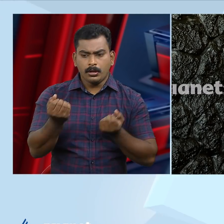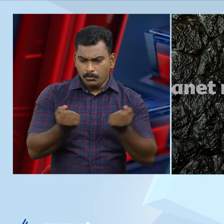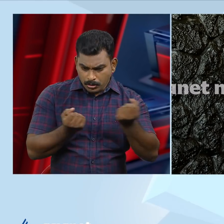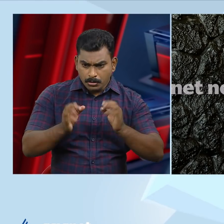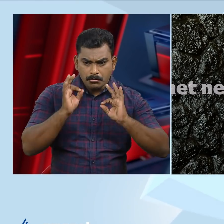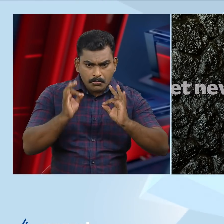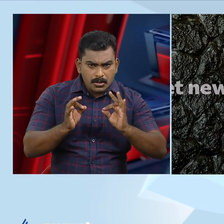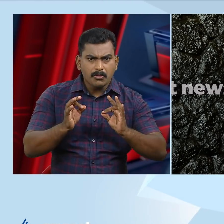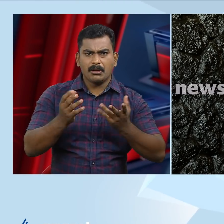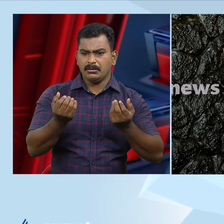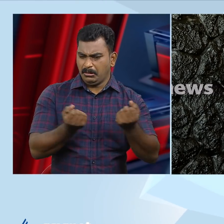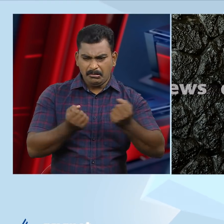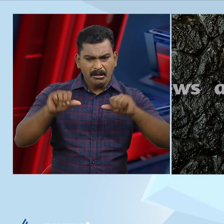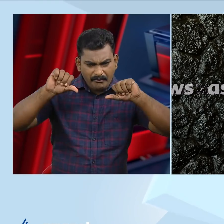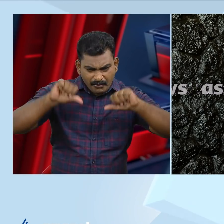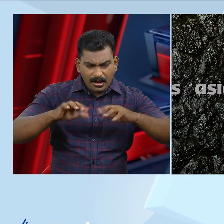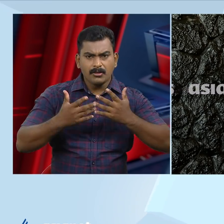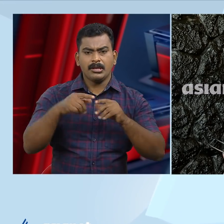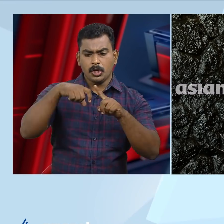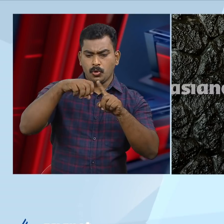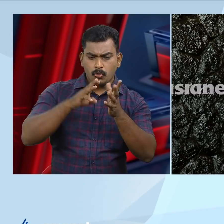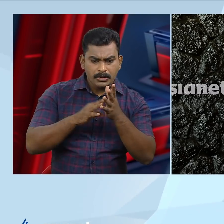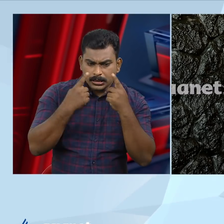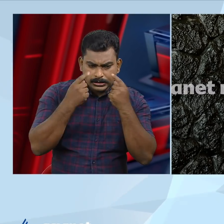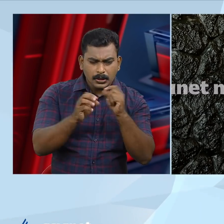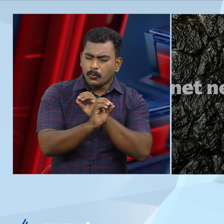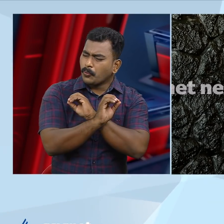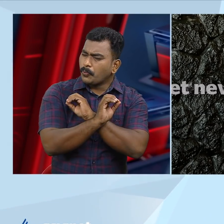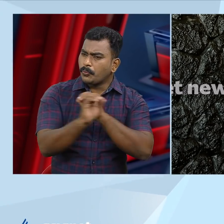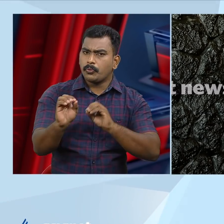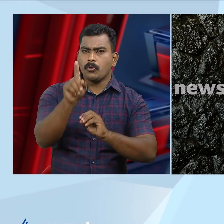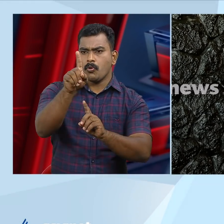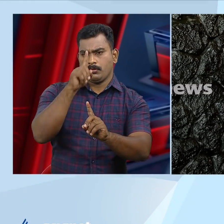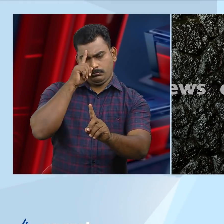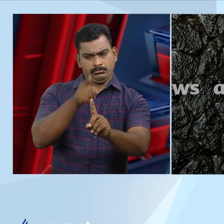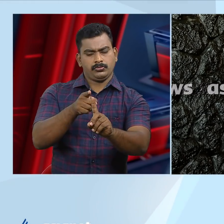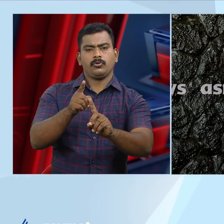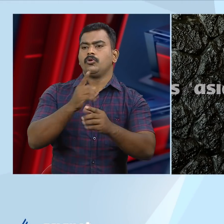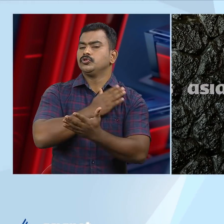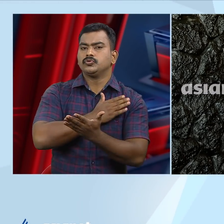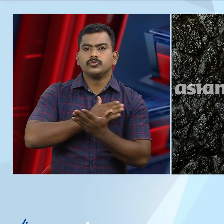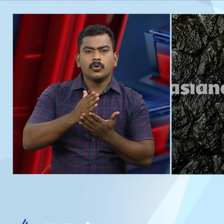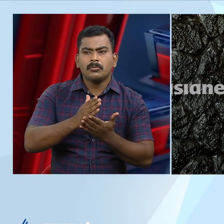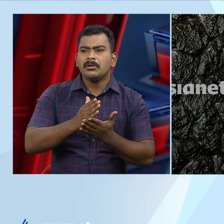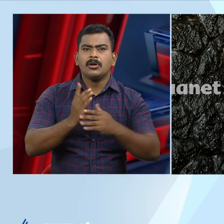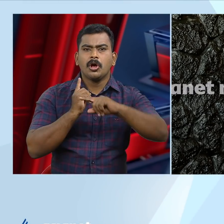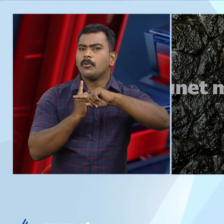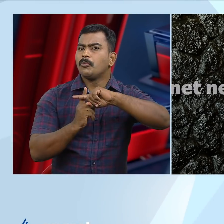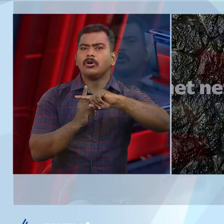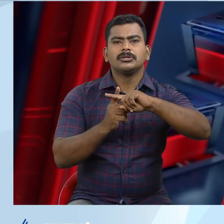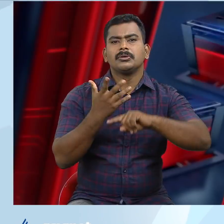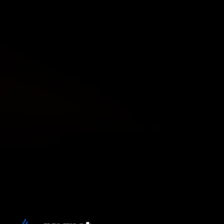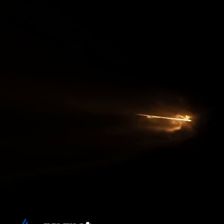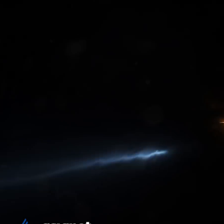എങ്ങനെയാണ്, ഇതിൻ്റെ പിന്നെ എത്ര കിലോമീറ്റർ ഓടി, ഒന്നും പരിശോധന ഇല്ലാതെ ഏകപക്ഷീയമായിട്ട് ഇങ്ങനെ ചെയ്യുന്നത് ഗുണത്തേക്കാളേറെ ദോഷം ചെയ്യും.